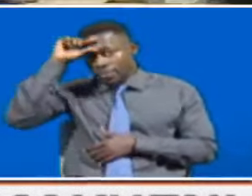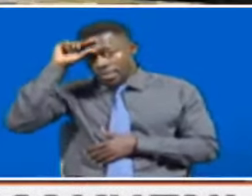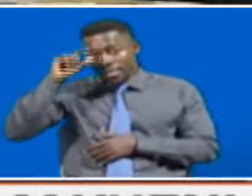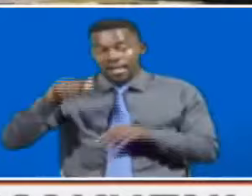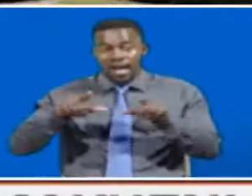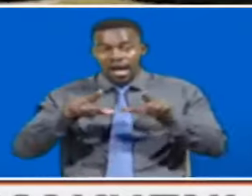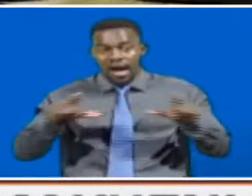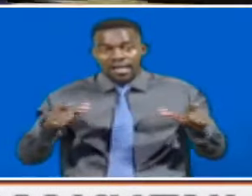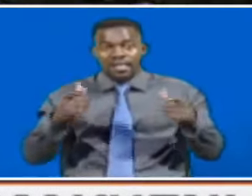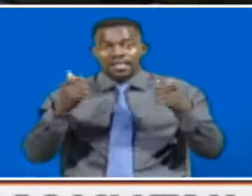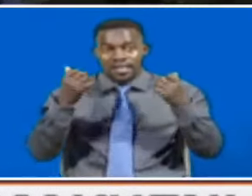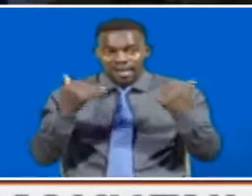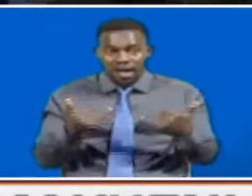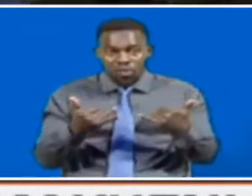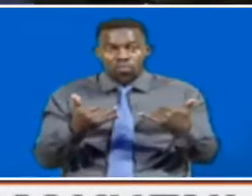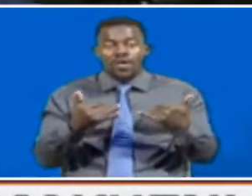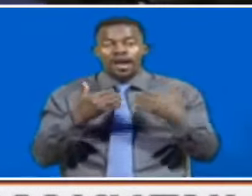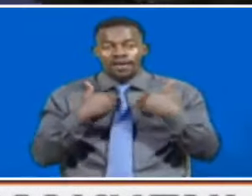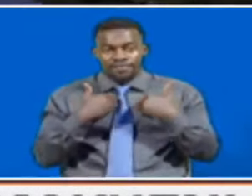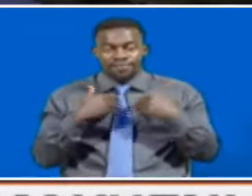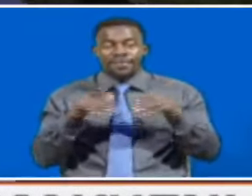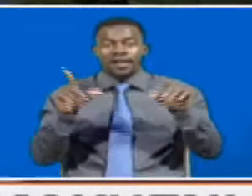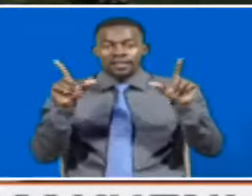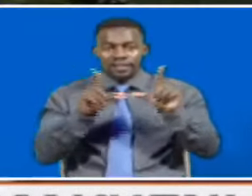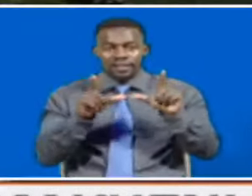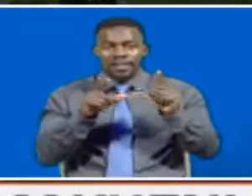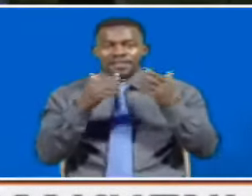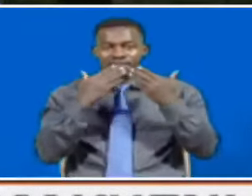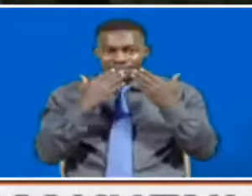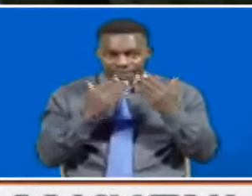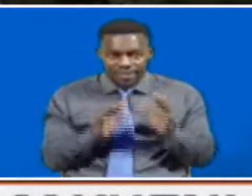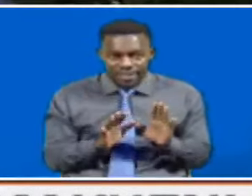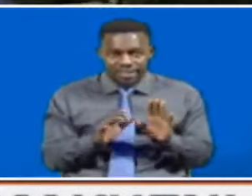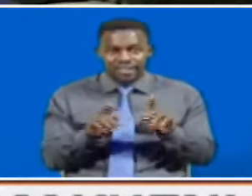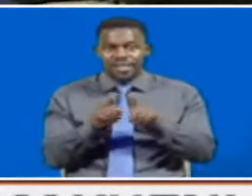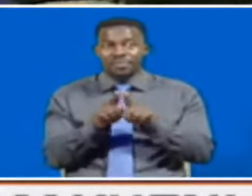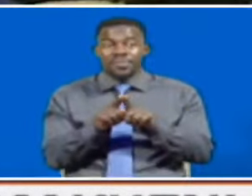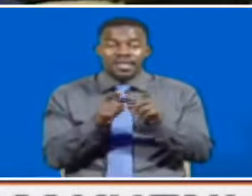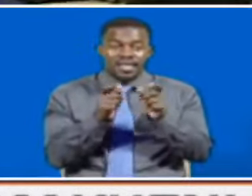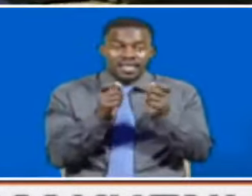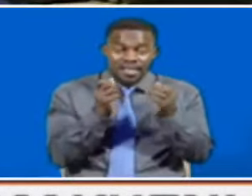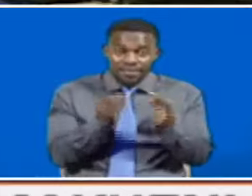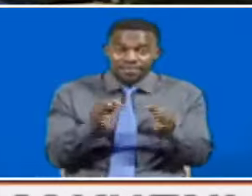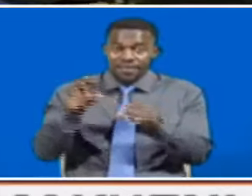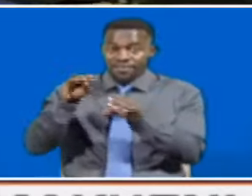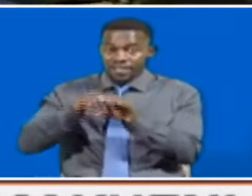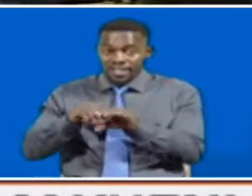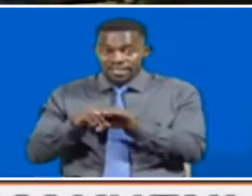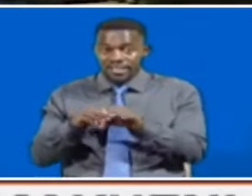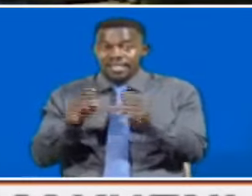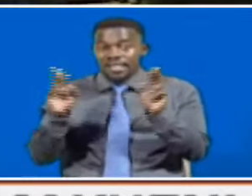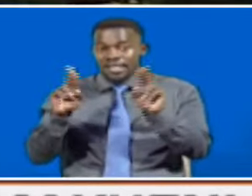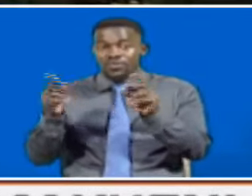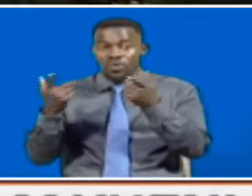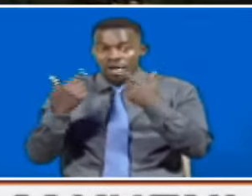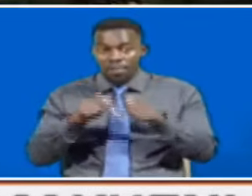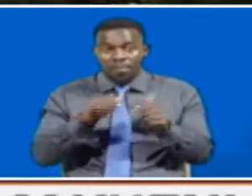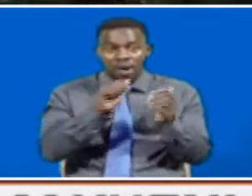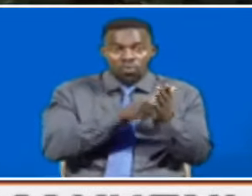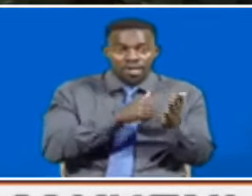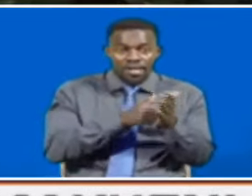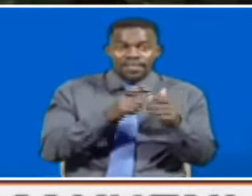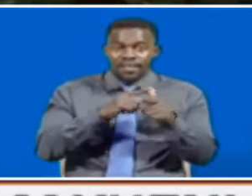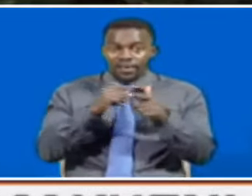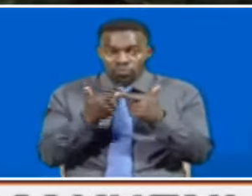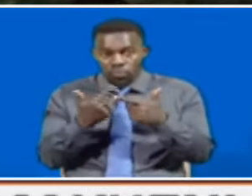sasa tuna milki ya shamba hizo. Na sasa tukiambia wawekezaji wakuje Makueni tuwapatie mashamba